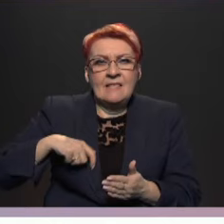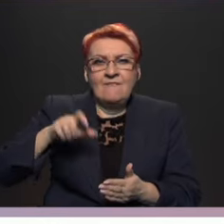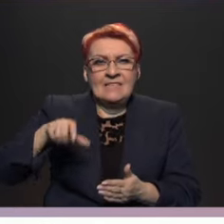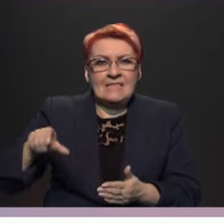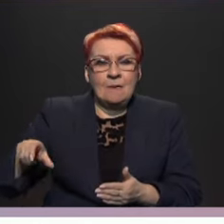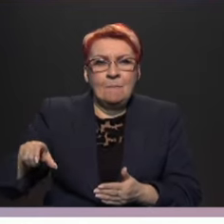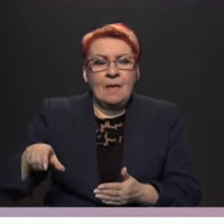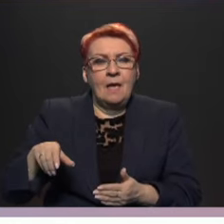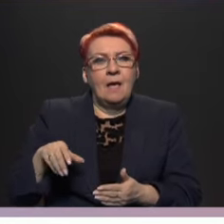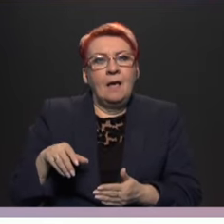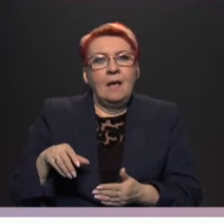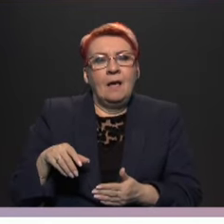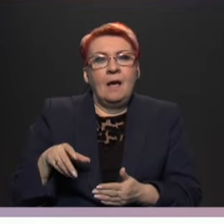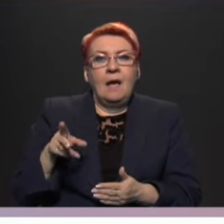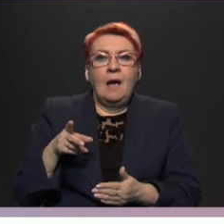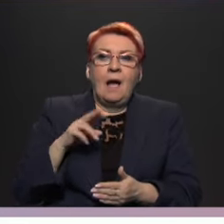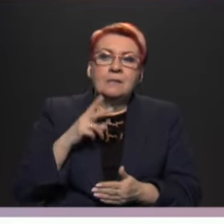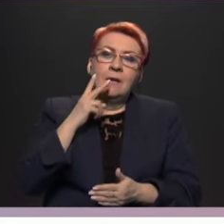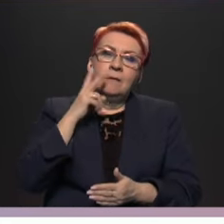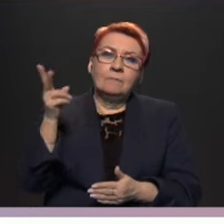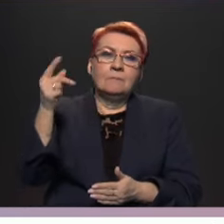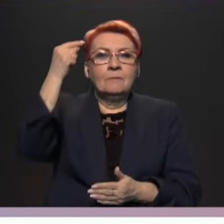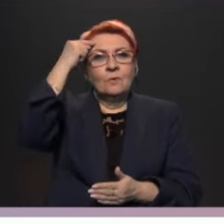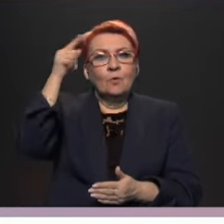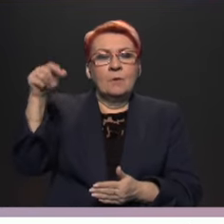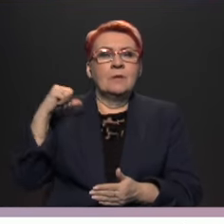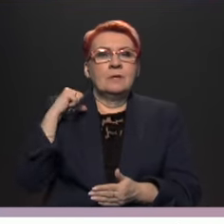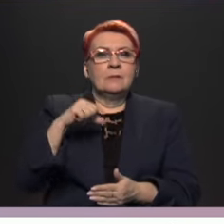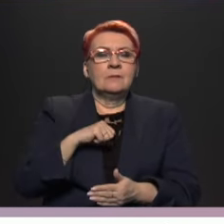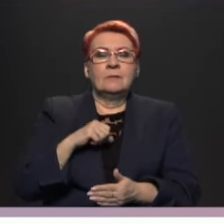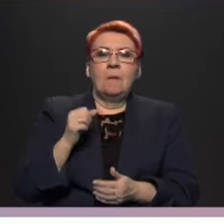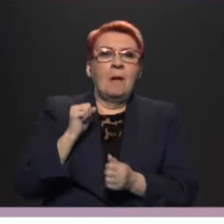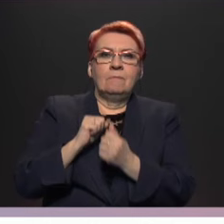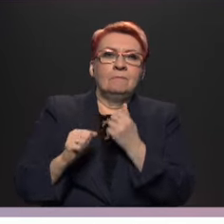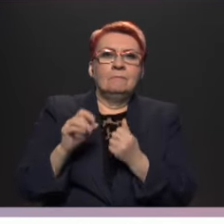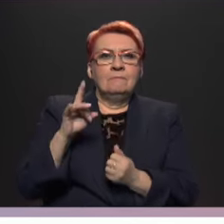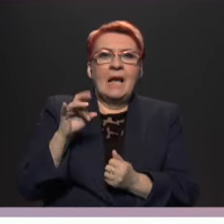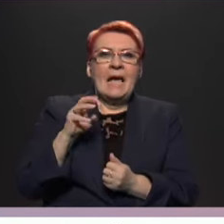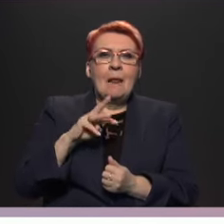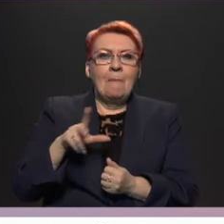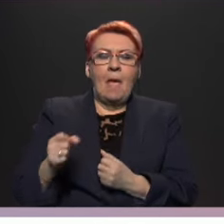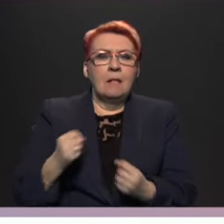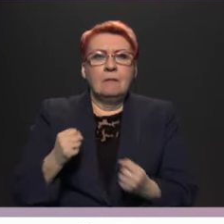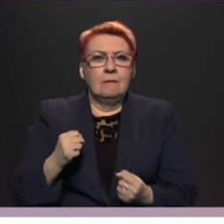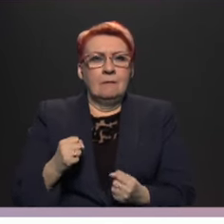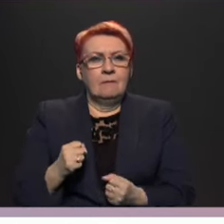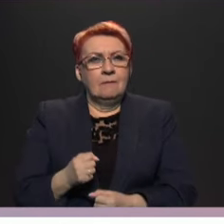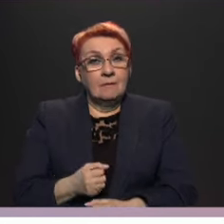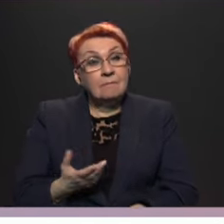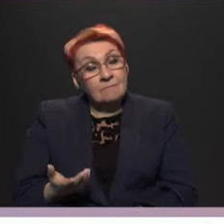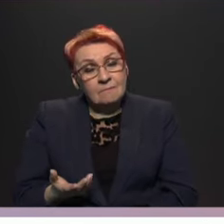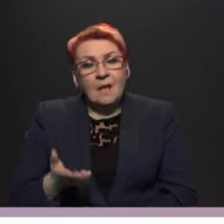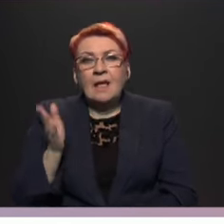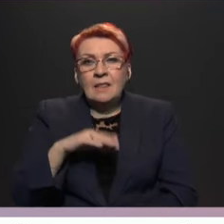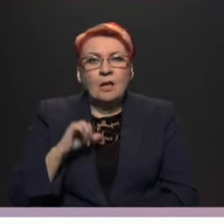Хотя показывается собой как будто сама скала, сам камень, кремень. Да, но и самые сильные